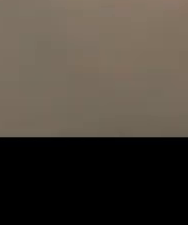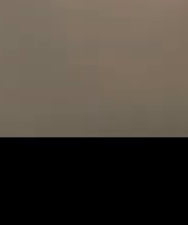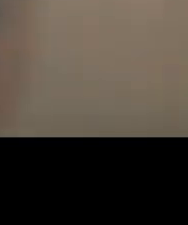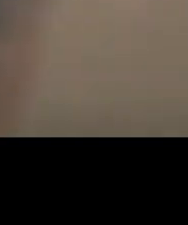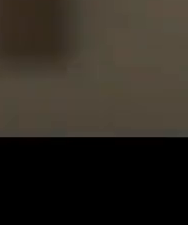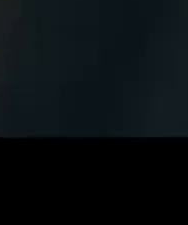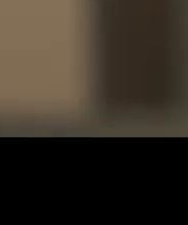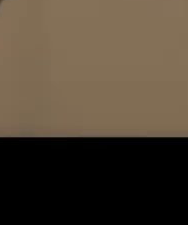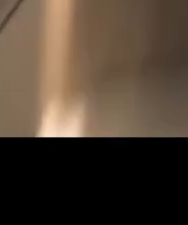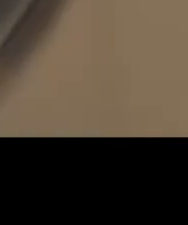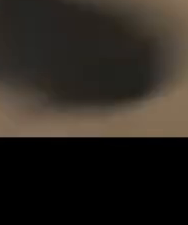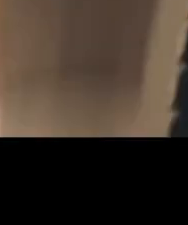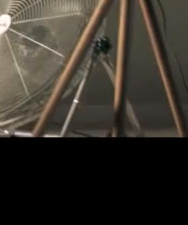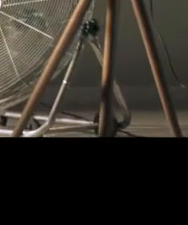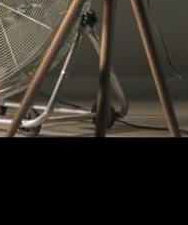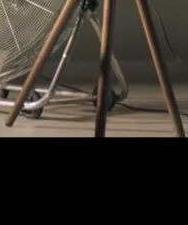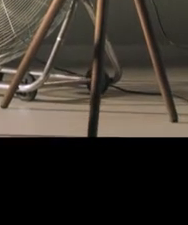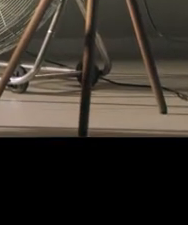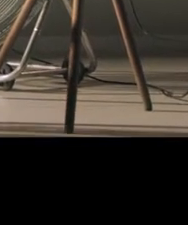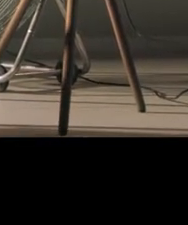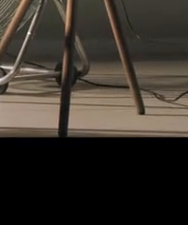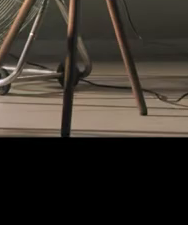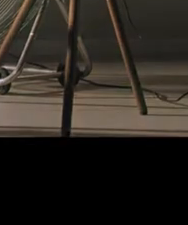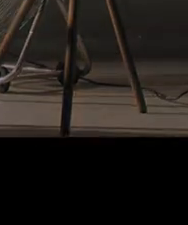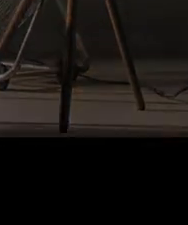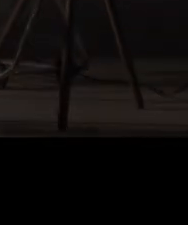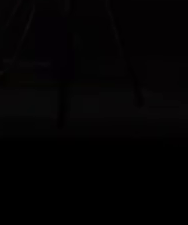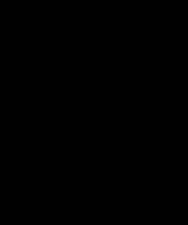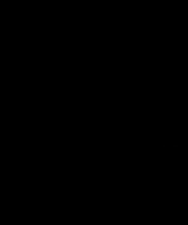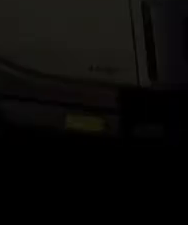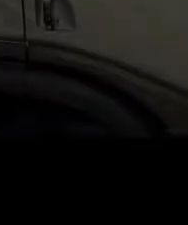집에서 건강 챙기는 운동신,